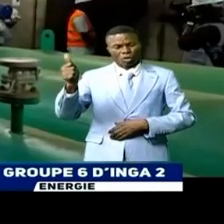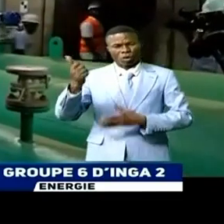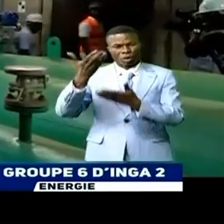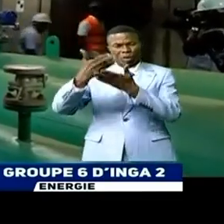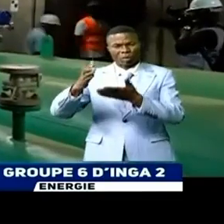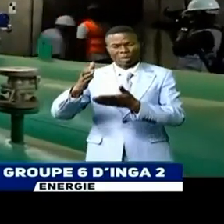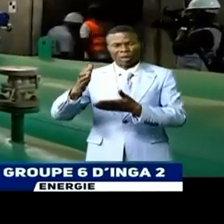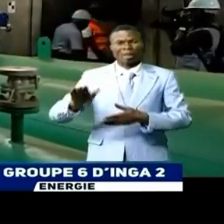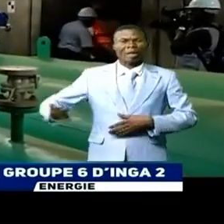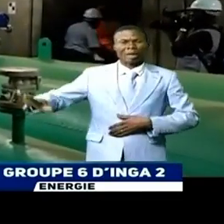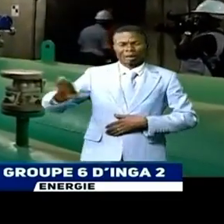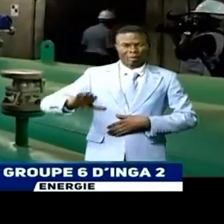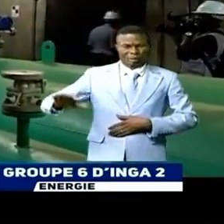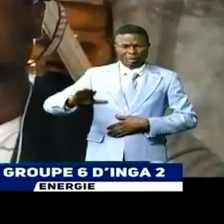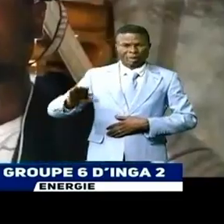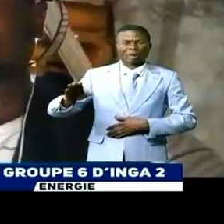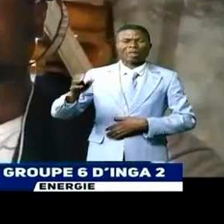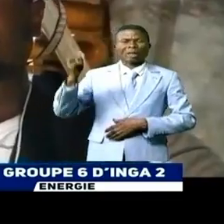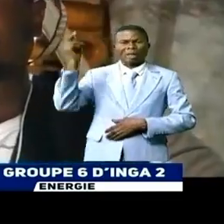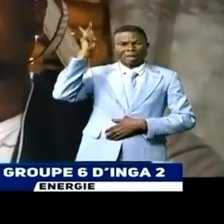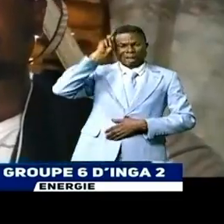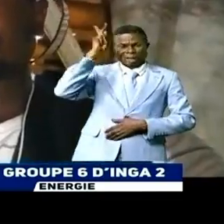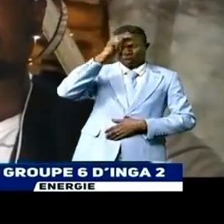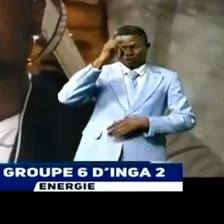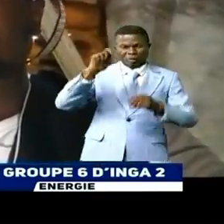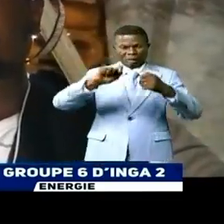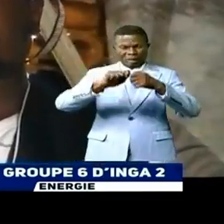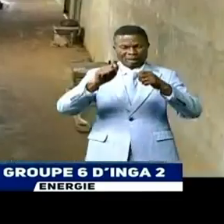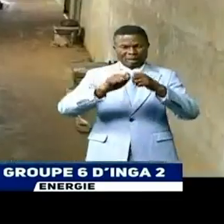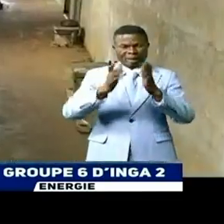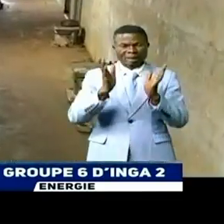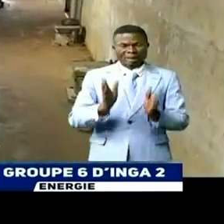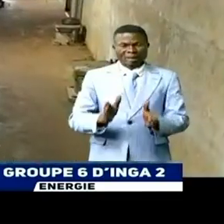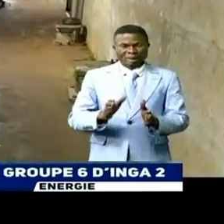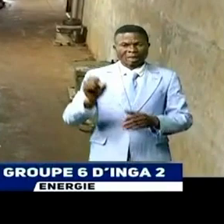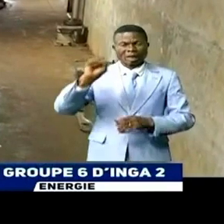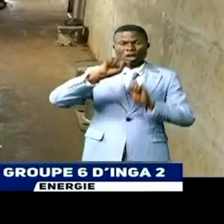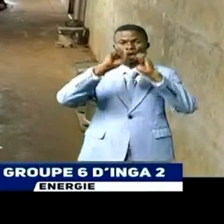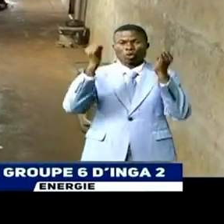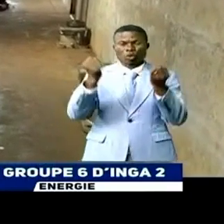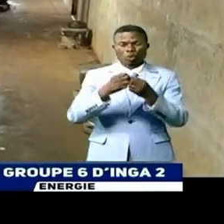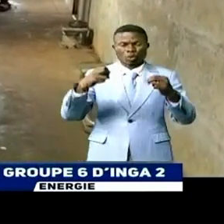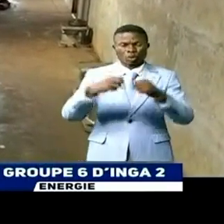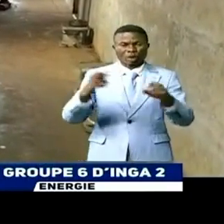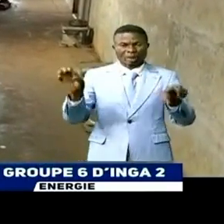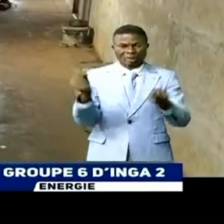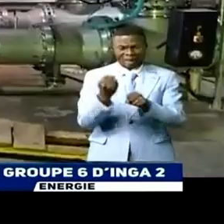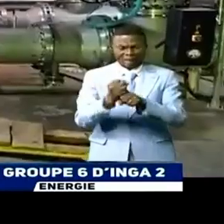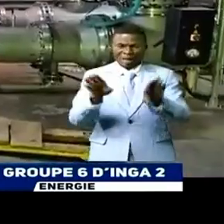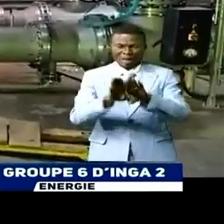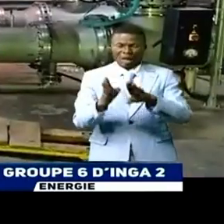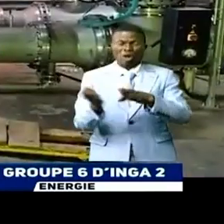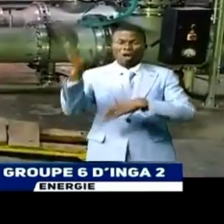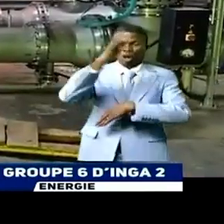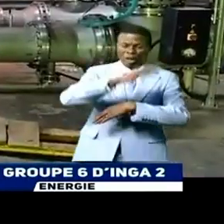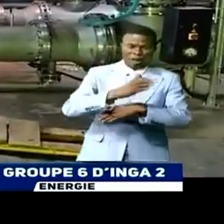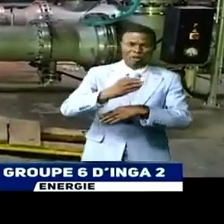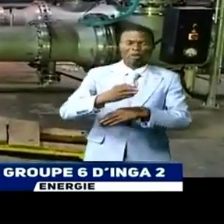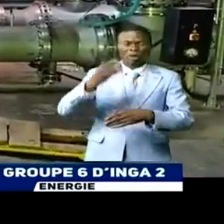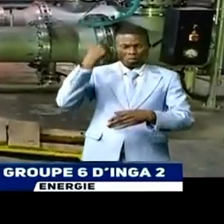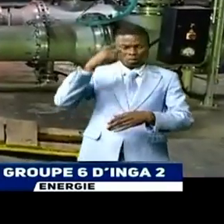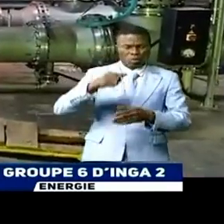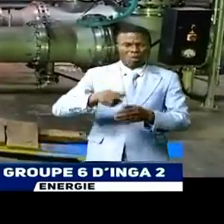l'espace katanga les techniciens la snel est à travaillent nuit et jour pour la remise de